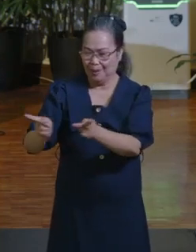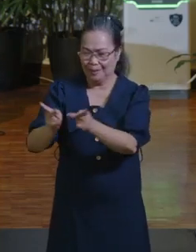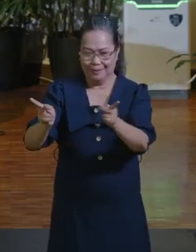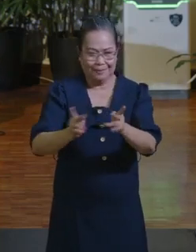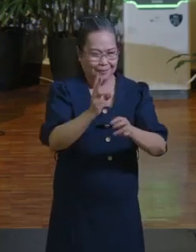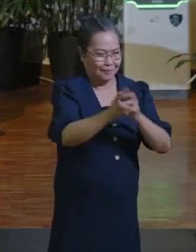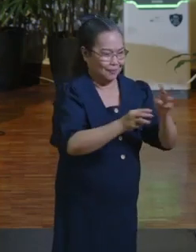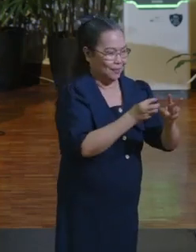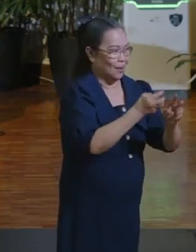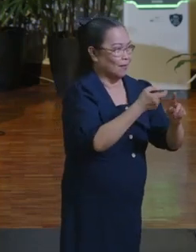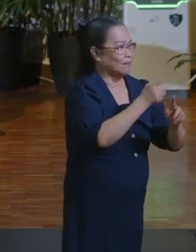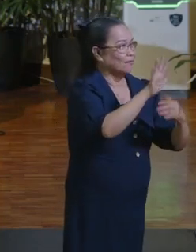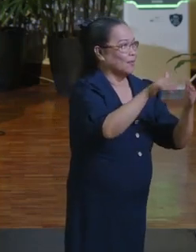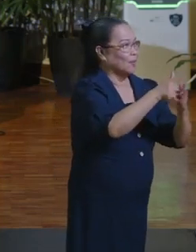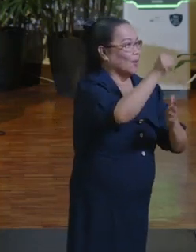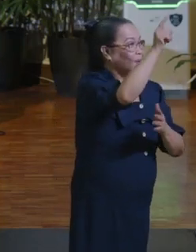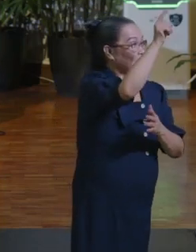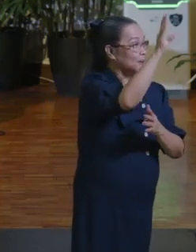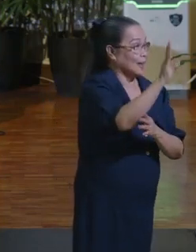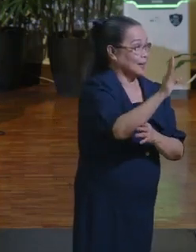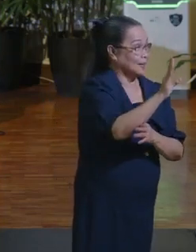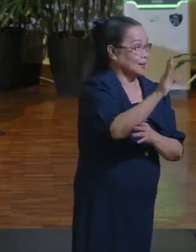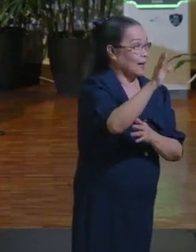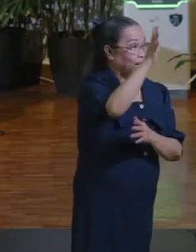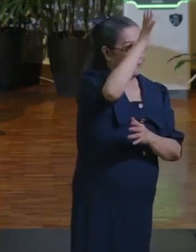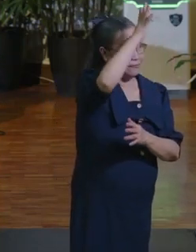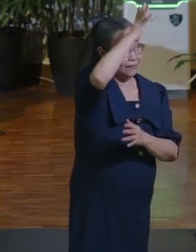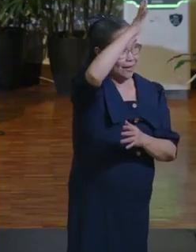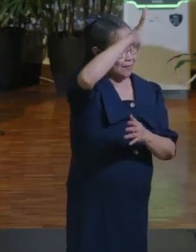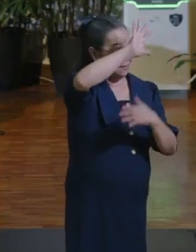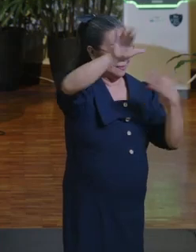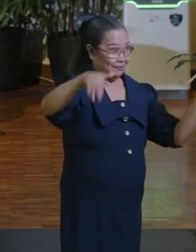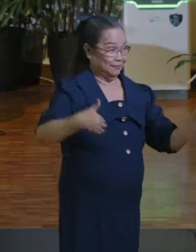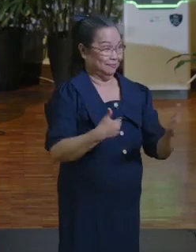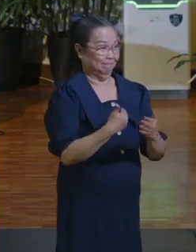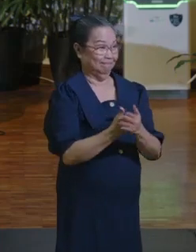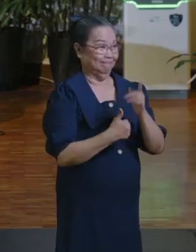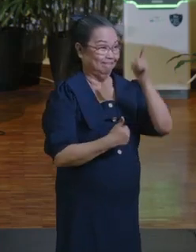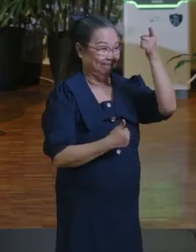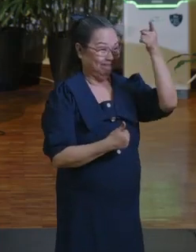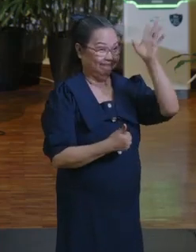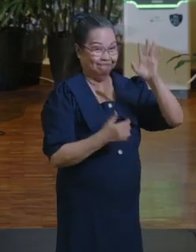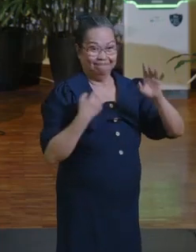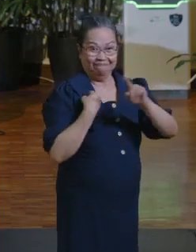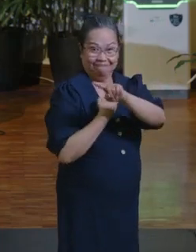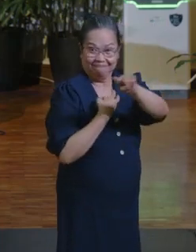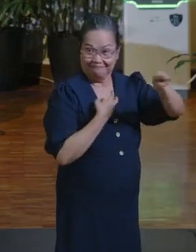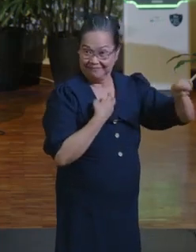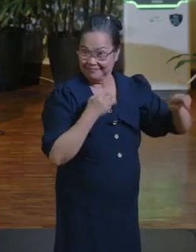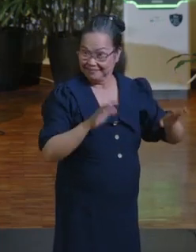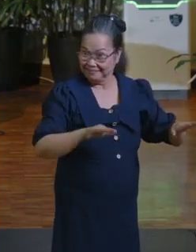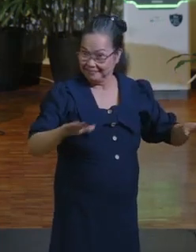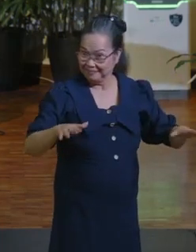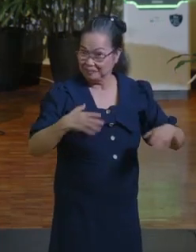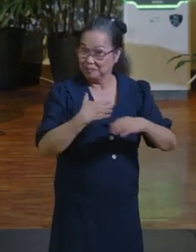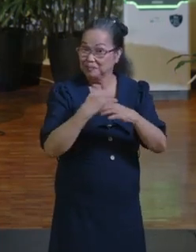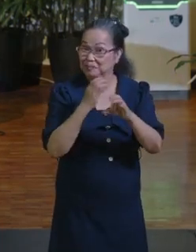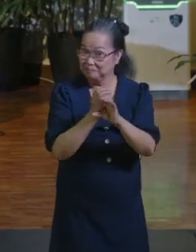sa kanya nagmula ang lahat, siya ay ama ng lahat. In that sense, we are sons of God by